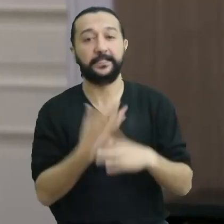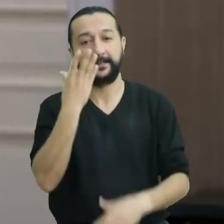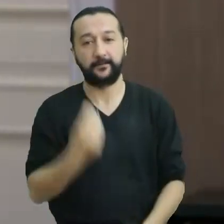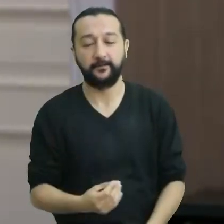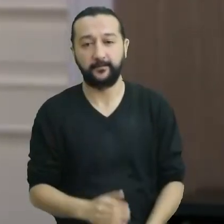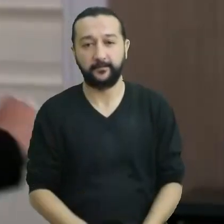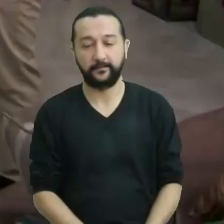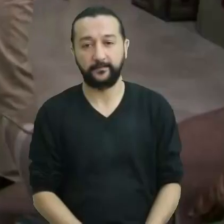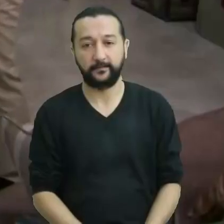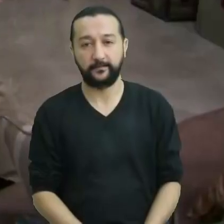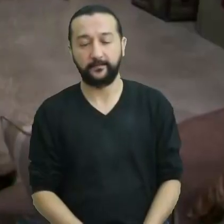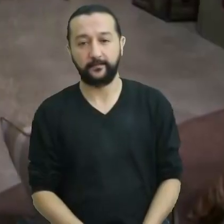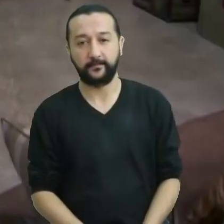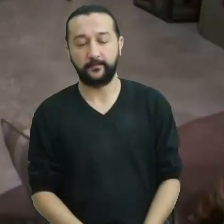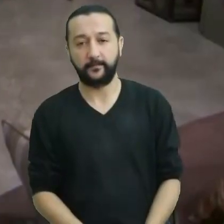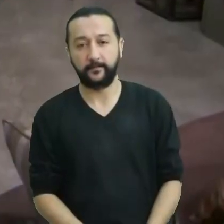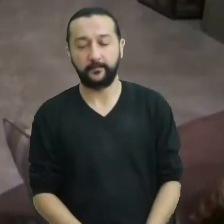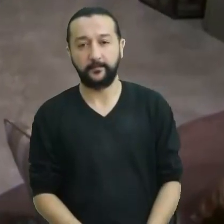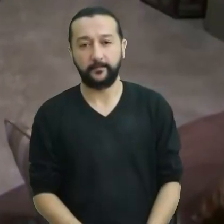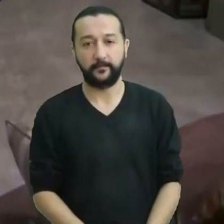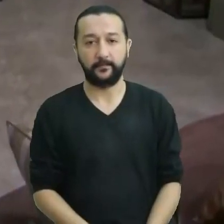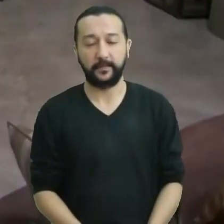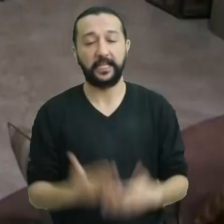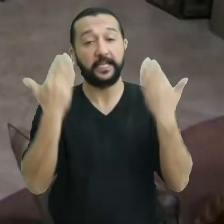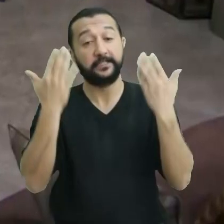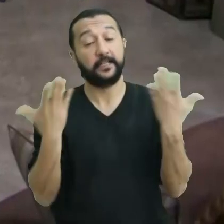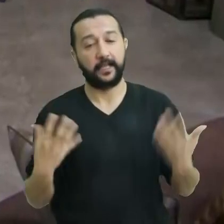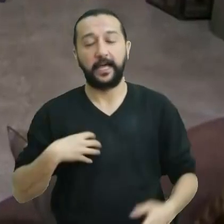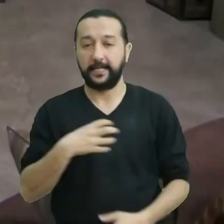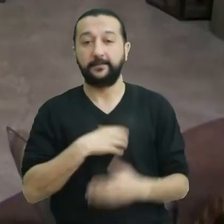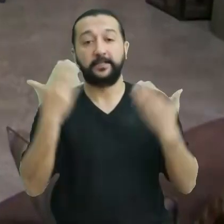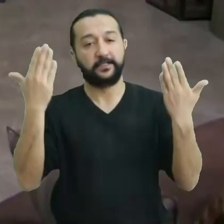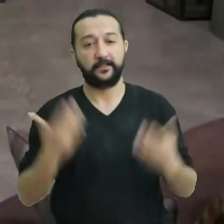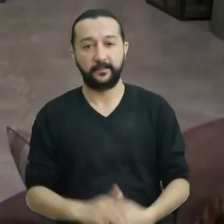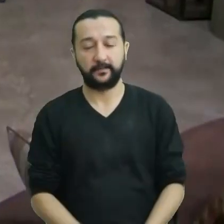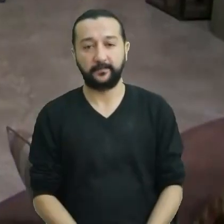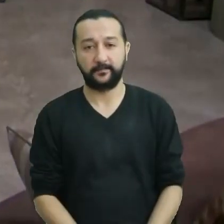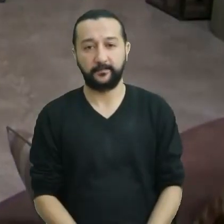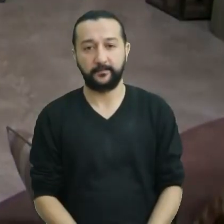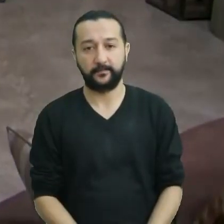çıkar ortaya. Serpil üst kata çıkıyor. İnşallah anneciğim, inşallah.